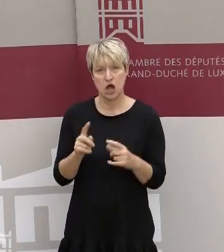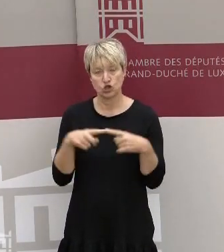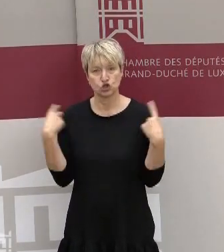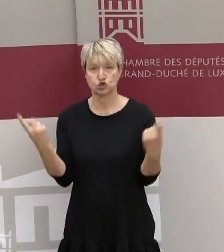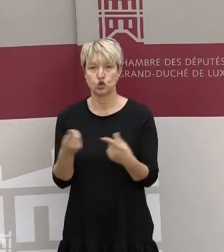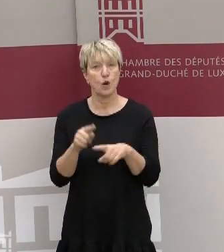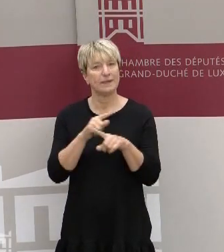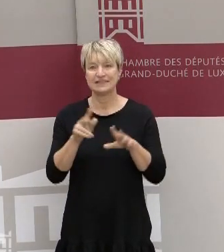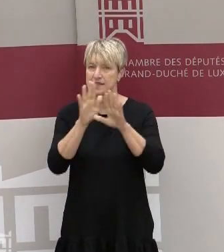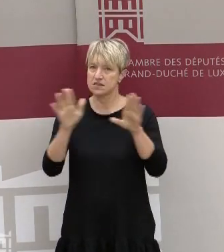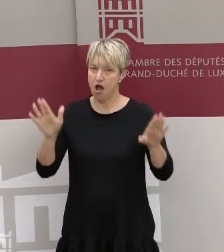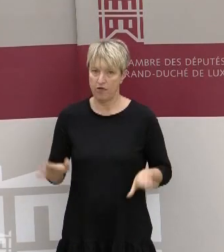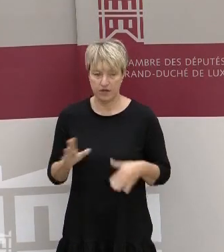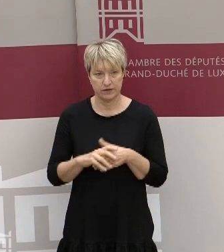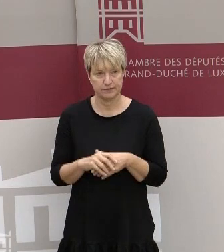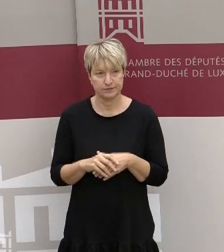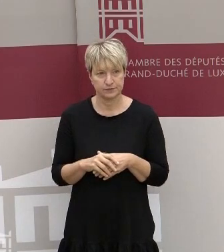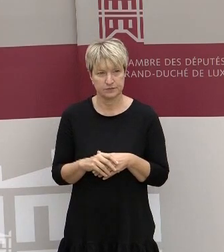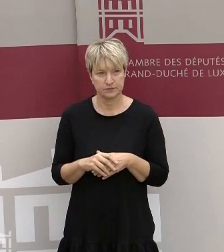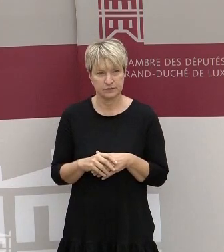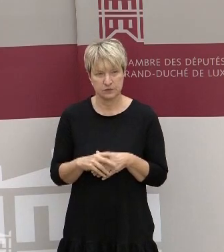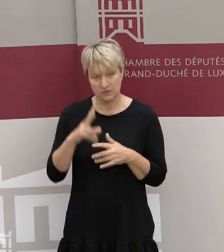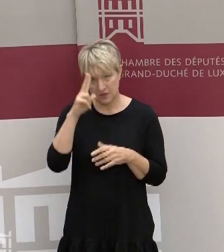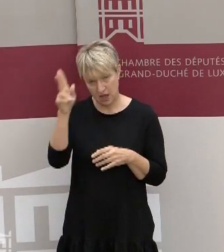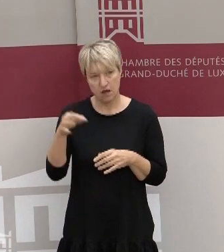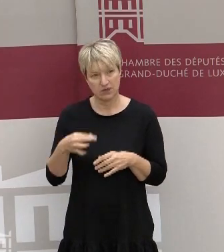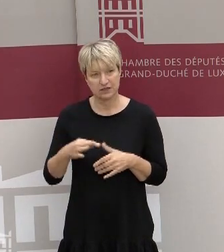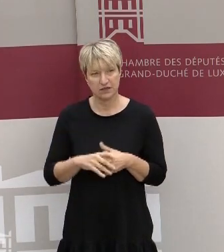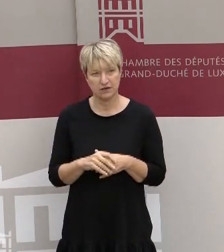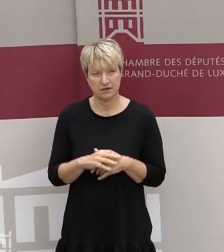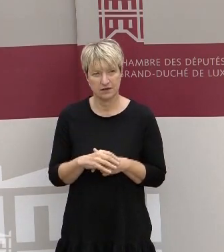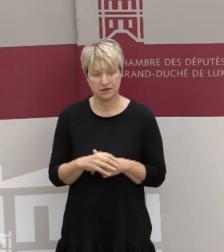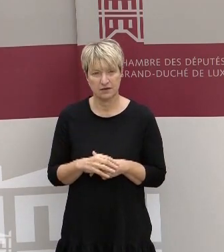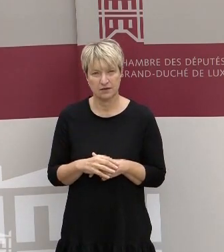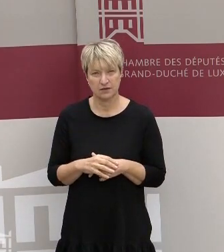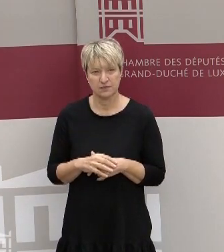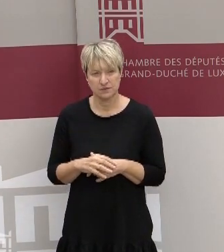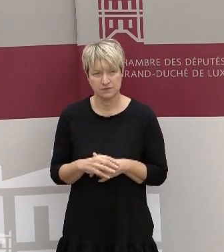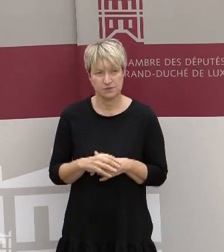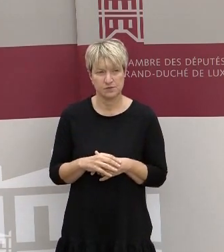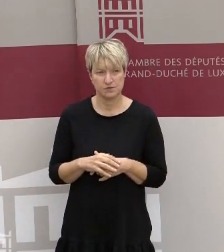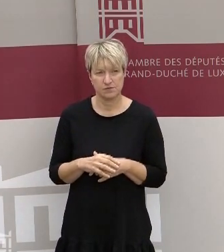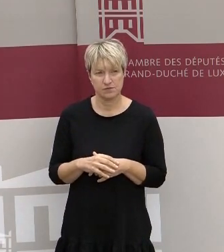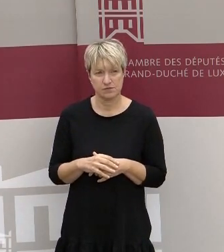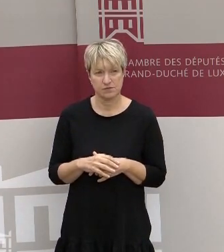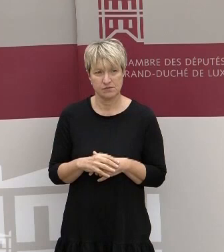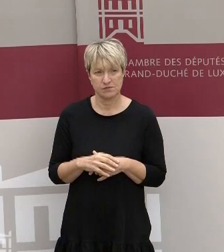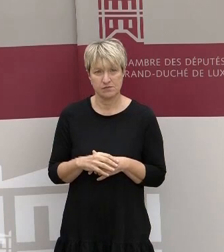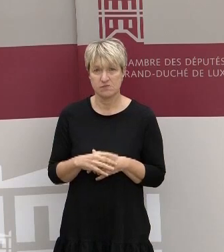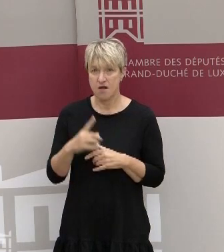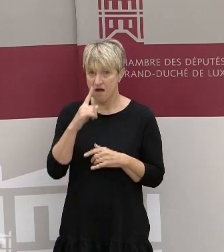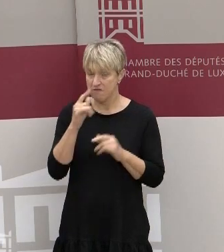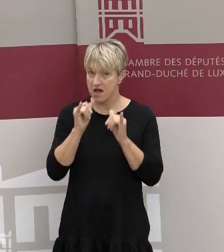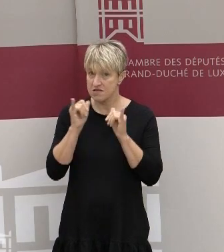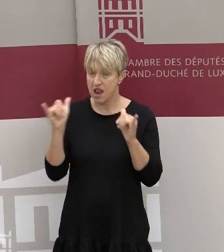Präsident, wen hat heute gut? Ja, wisst ihr, wenn das so hart geht, dann. Also es ist normal,